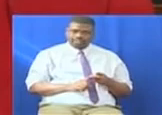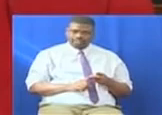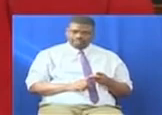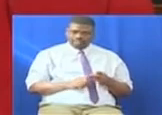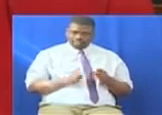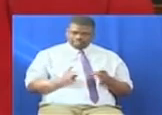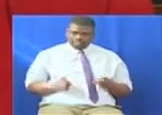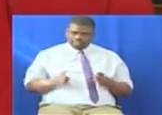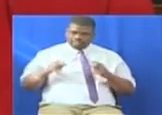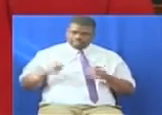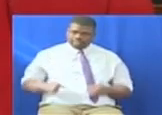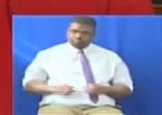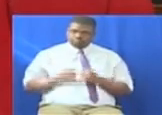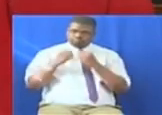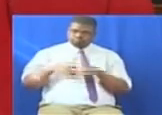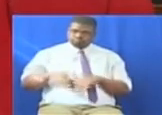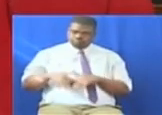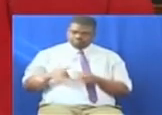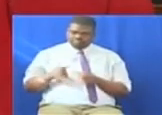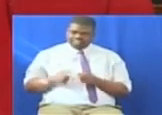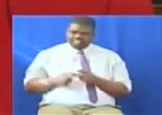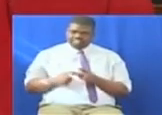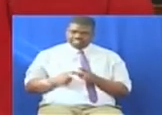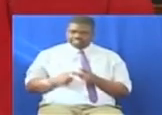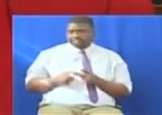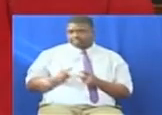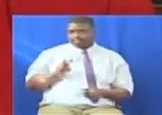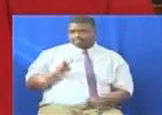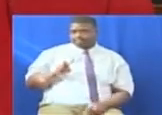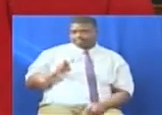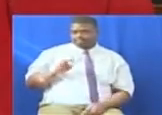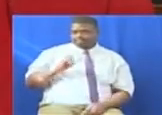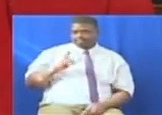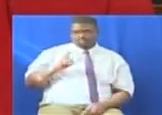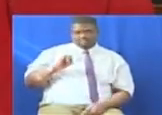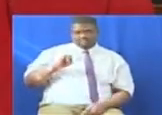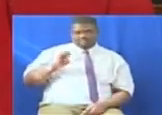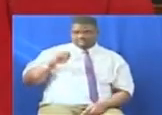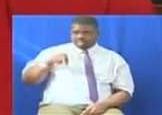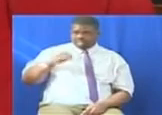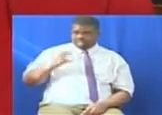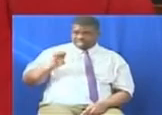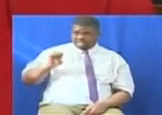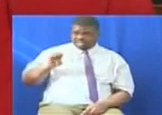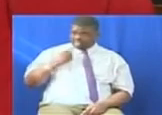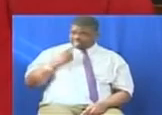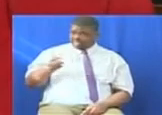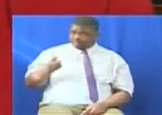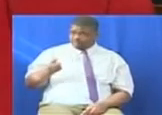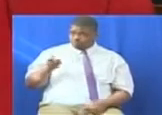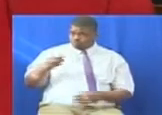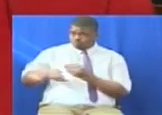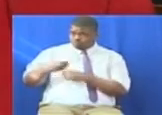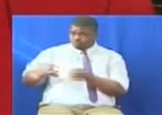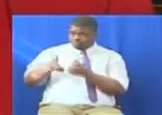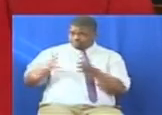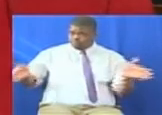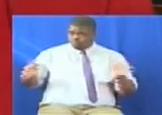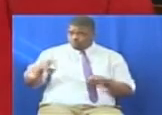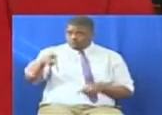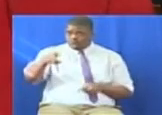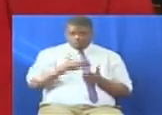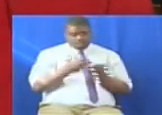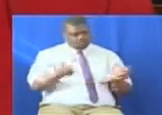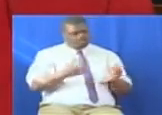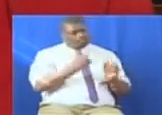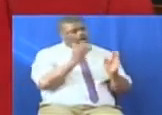shocks. Uchumi namba moja duniani. Wakaanza kumwambia rais wao fungua uchumi, kwa sababu hali